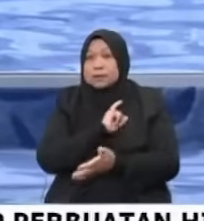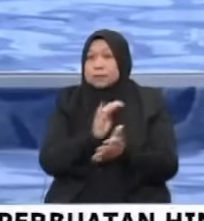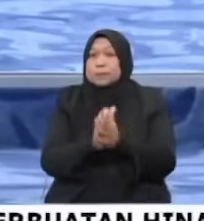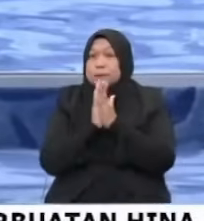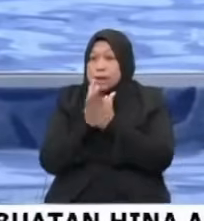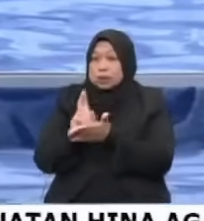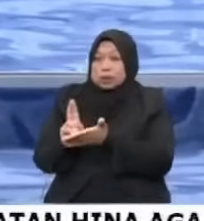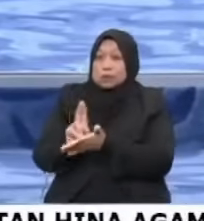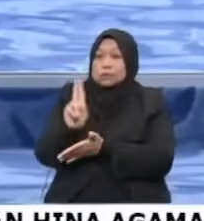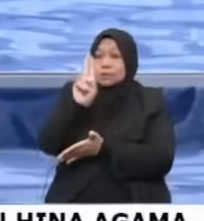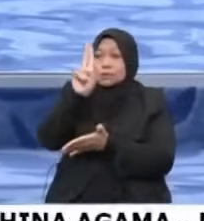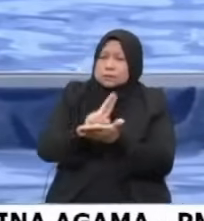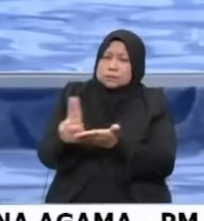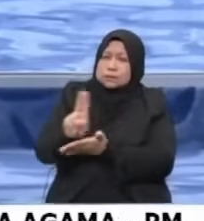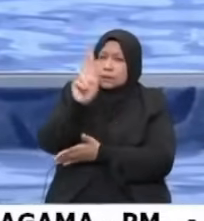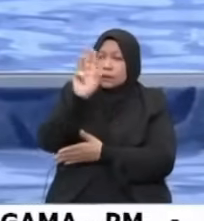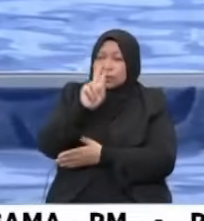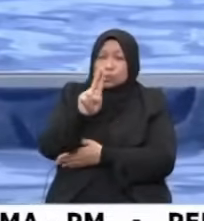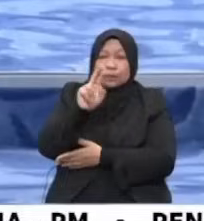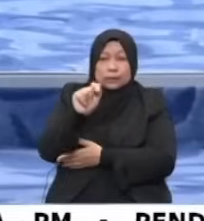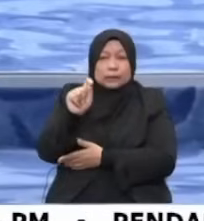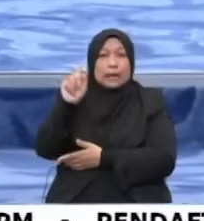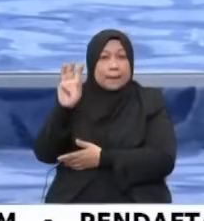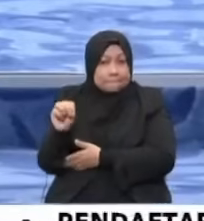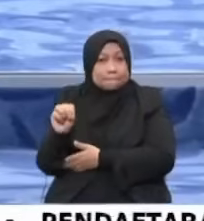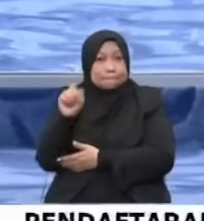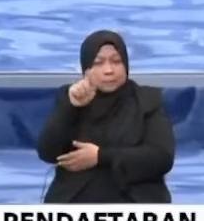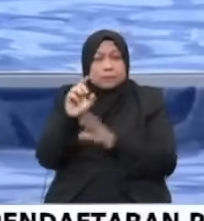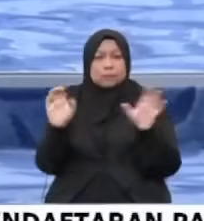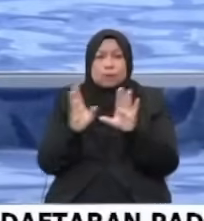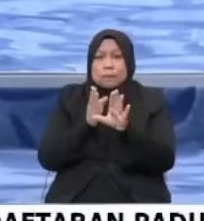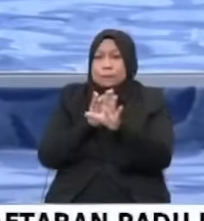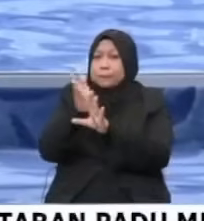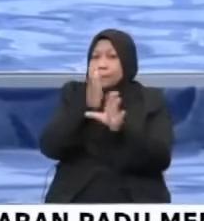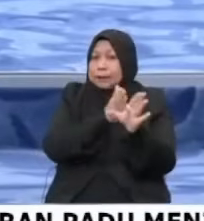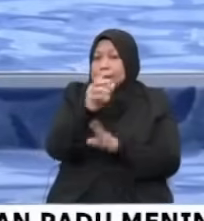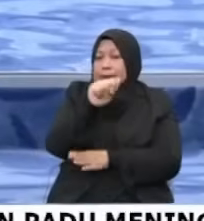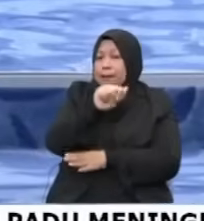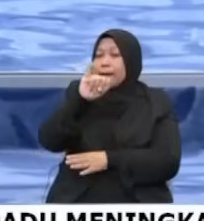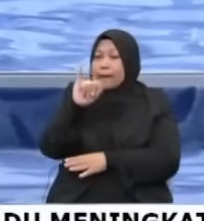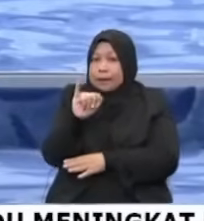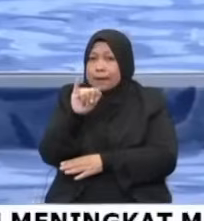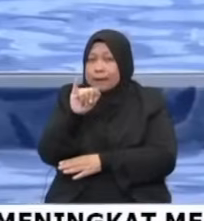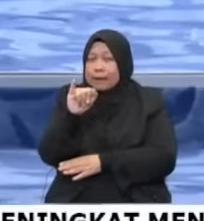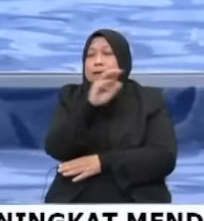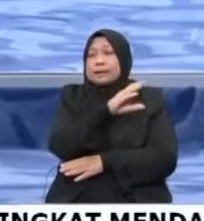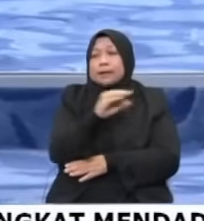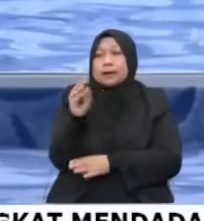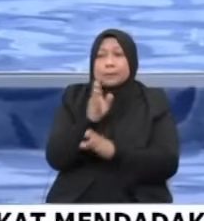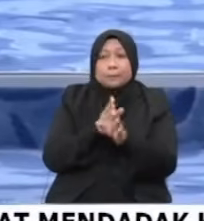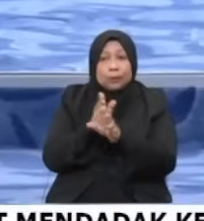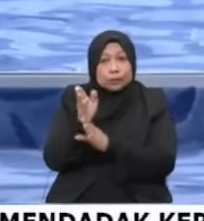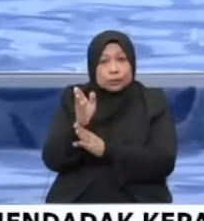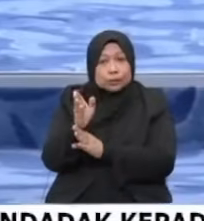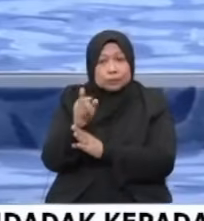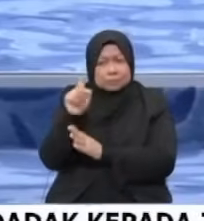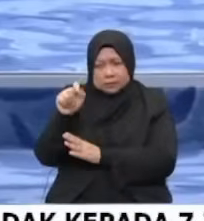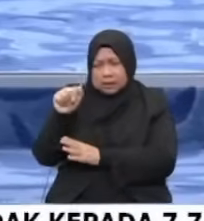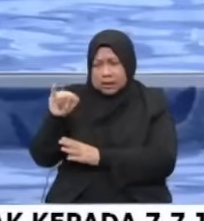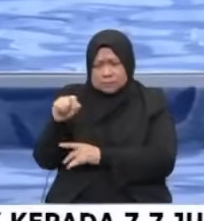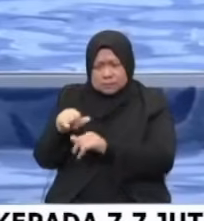universiti-universiti bermula dengan UTM mengadakan fakulti Ai dan fakulti Ai itu